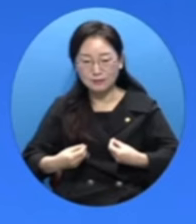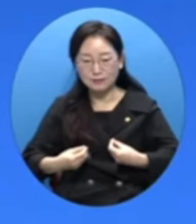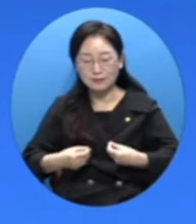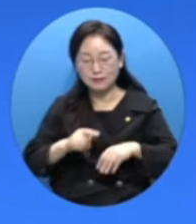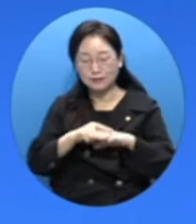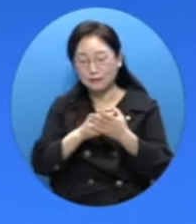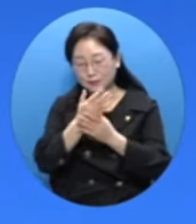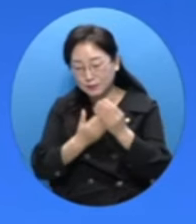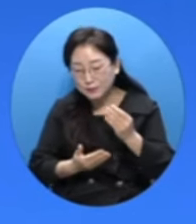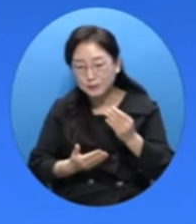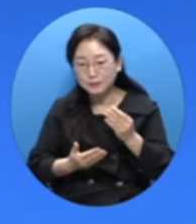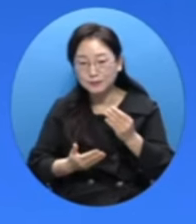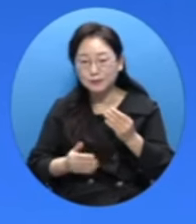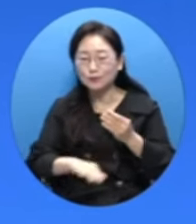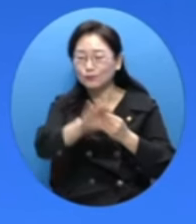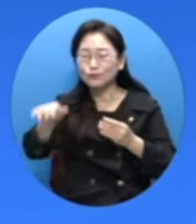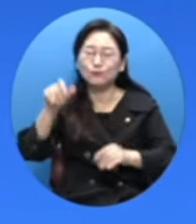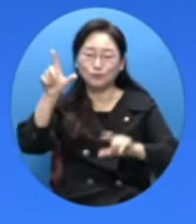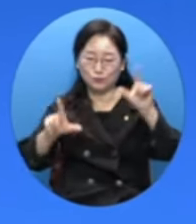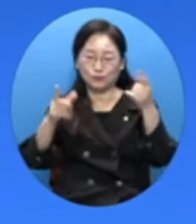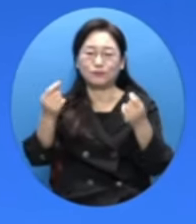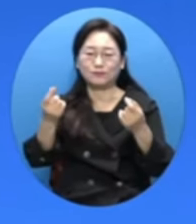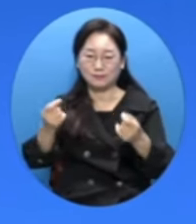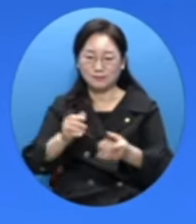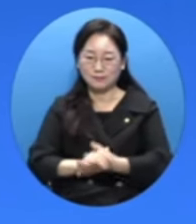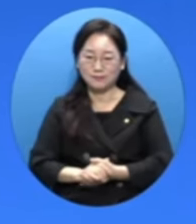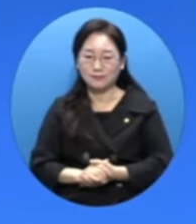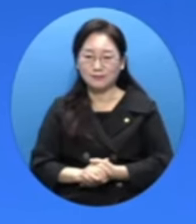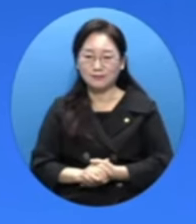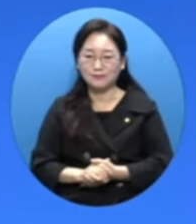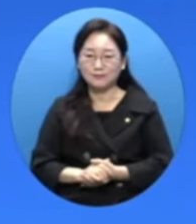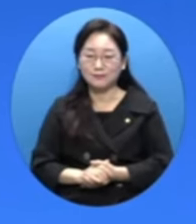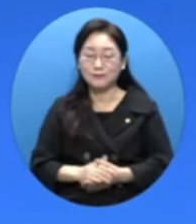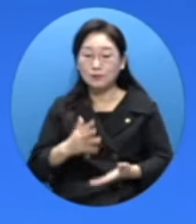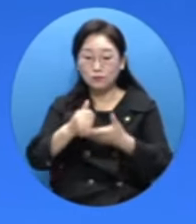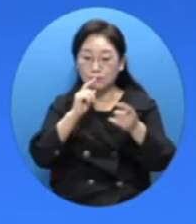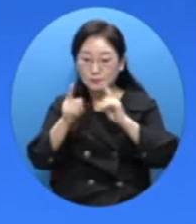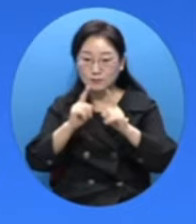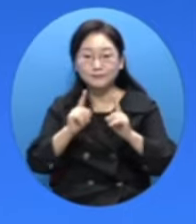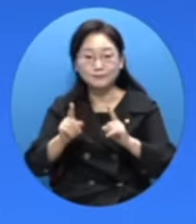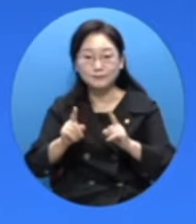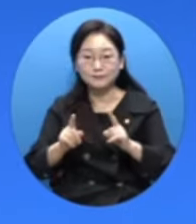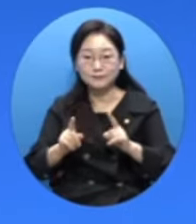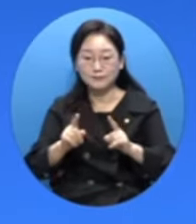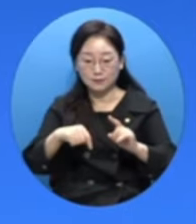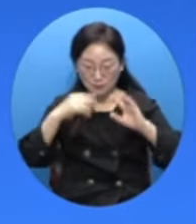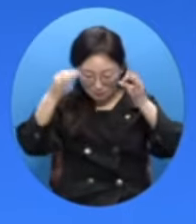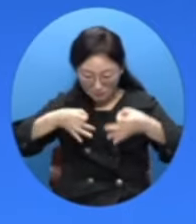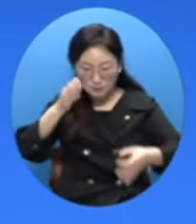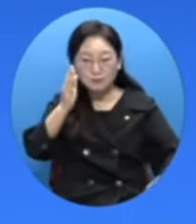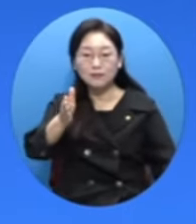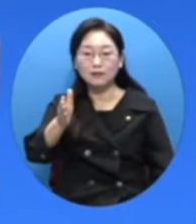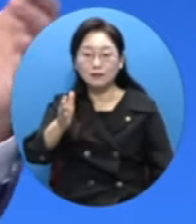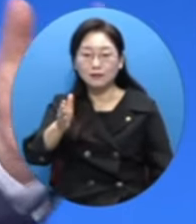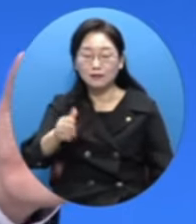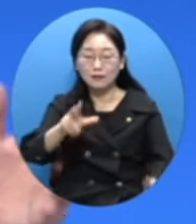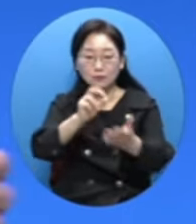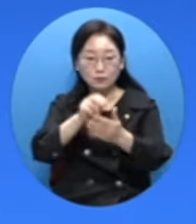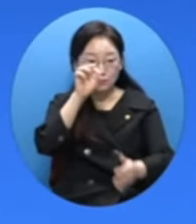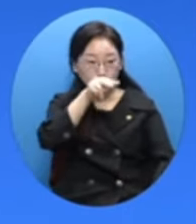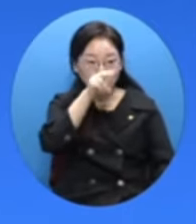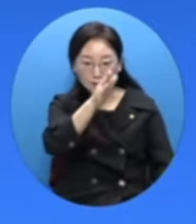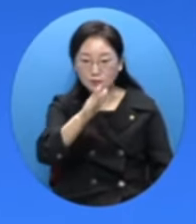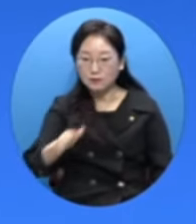실망하고 낙심하는 것이 우리들의 모습입니다. 주님 말씀하십니다. 너 자신을 바라보지 말고 문제를 바라보지